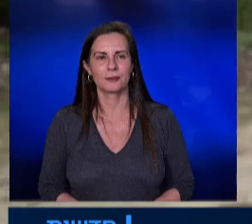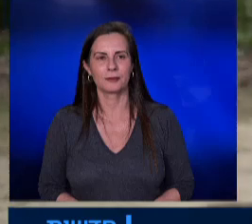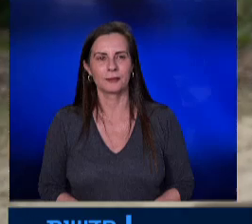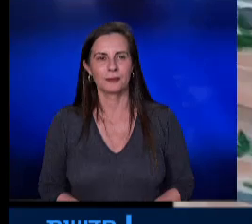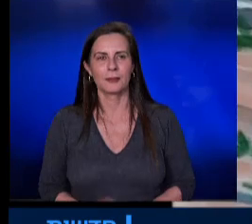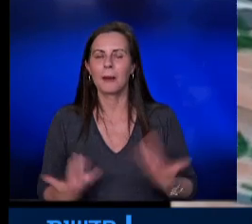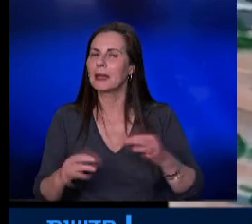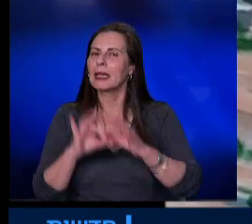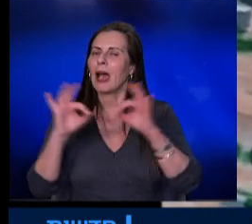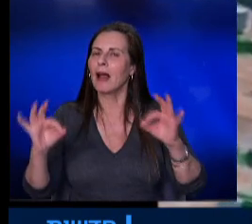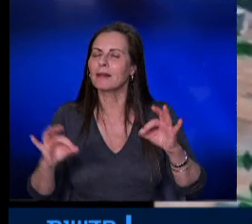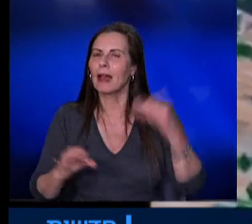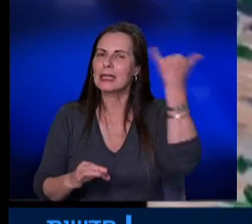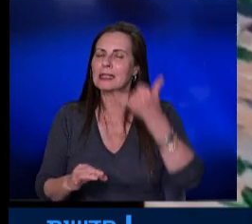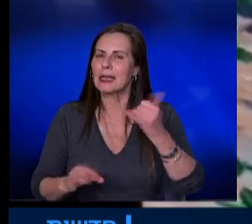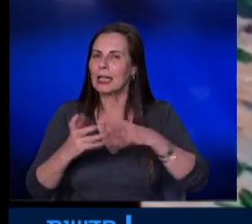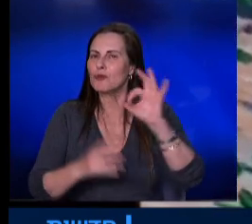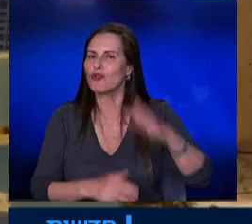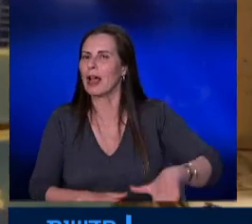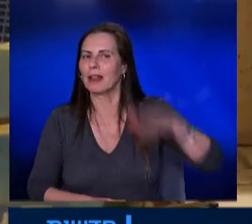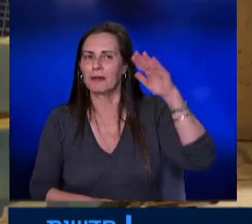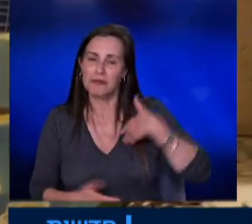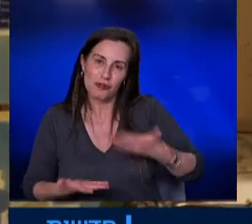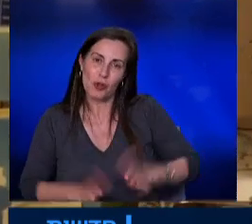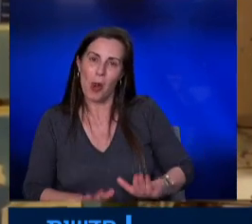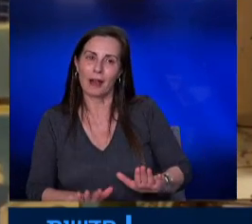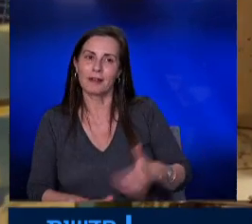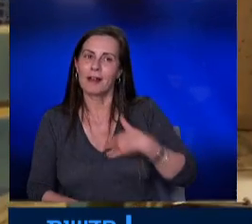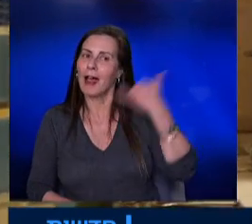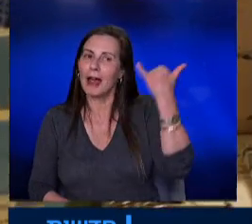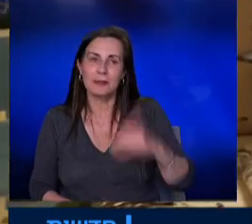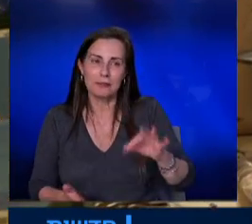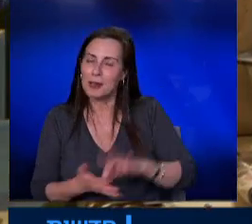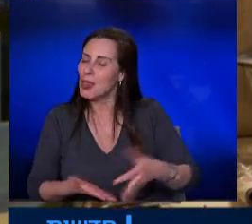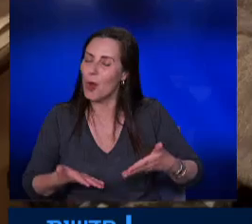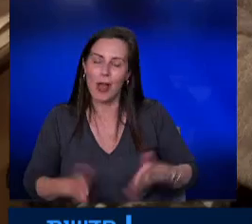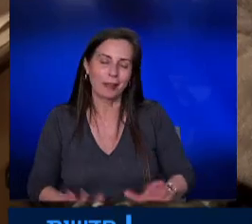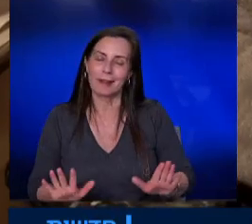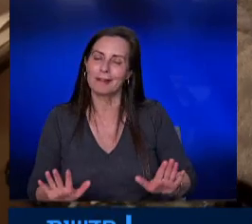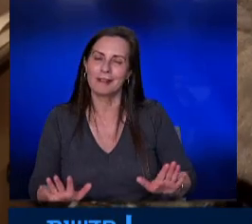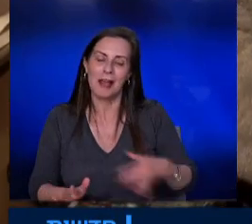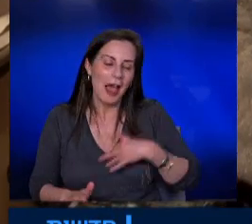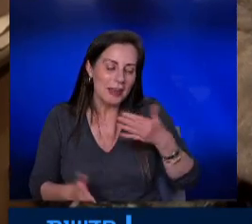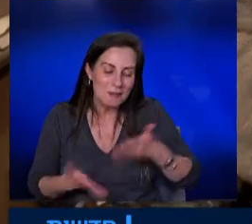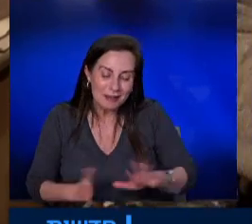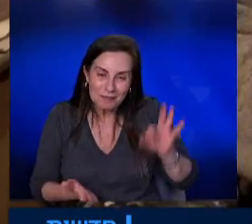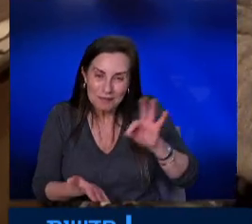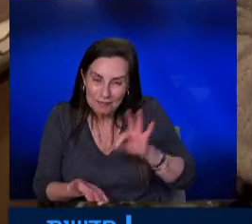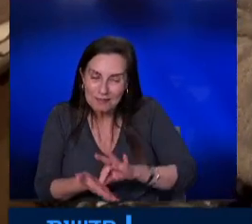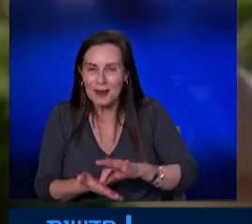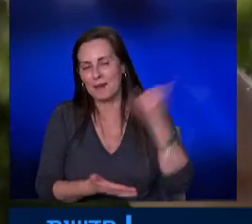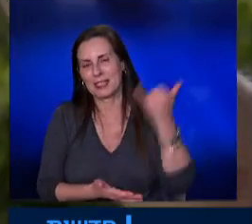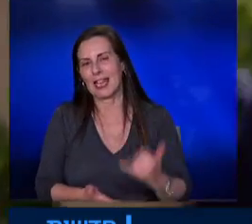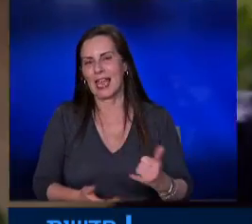מתי התחלת לצייר את הקיבוץ שבו גדלת? כשנולדתי. אני צייר מאז שנולדתי, מצייר מבטן